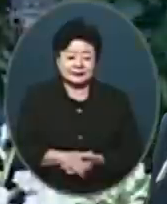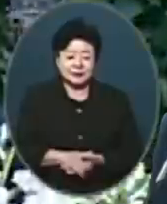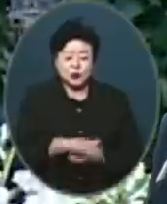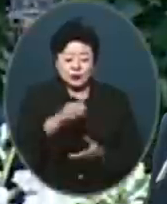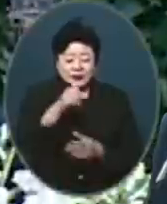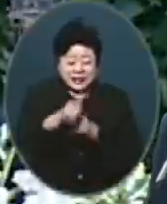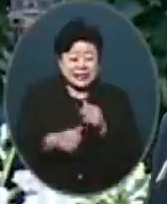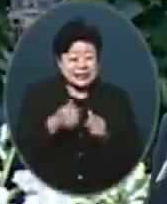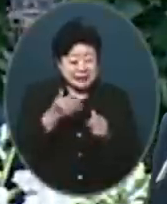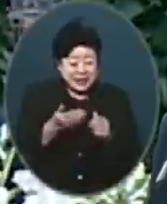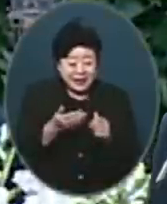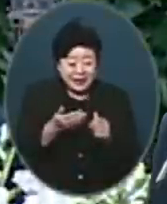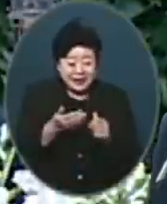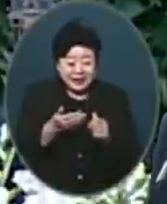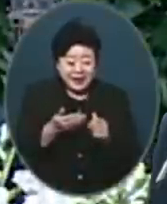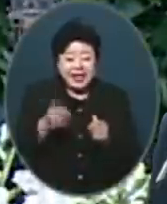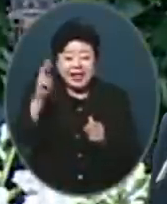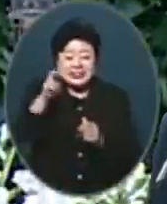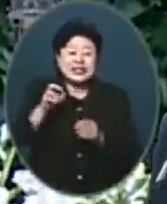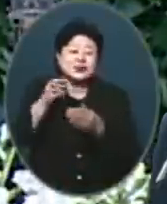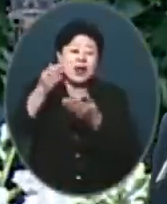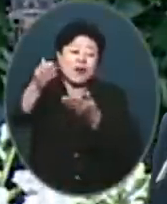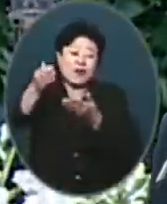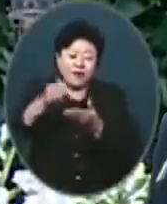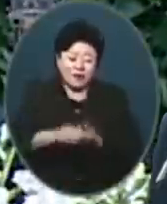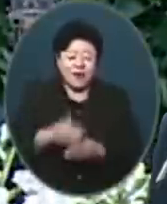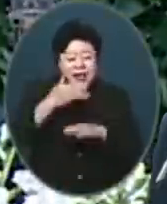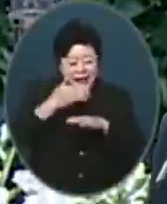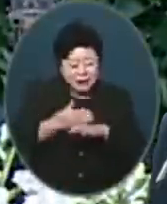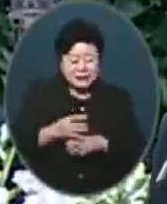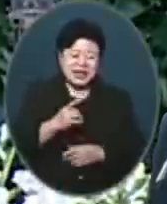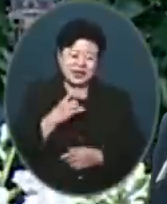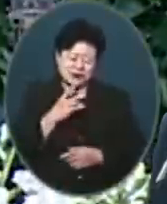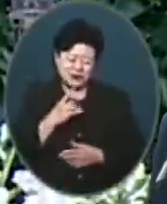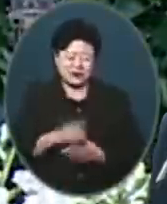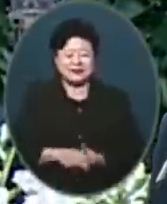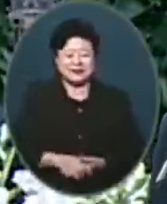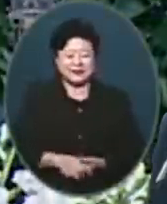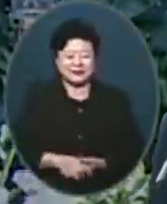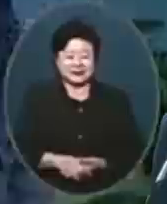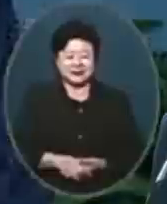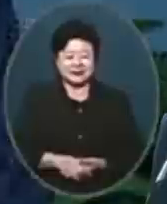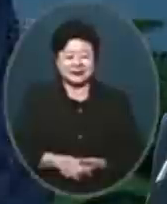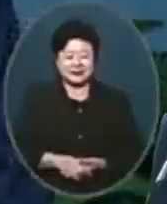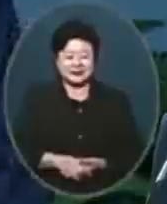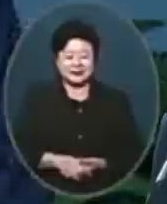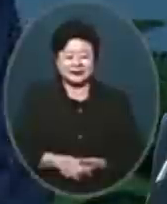우리는 하나님께 찬송하고 감사할 것밖에 없습니다.